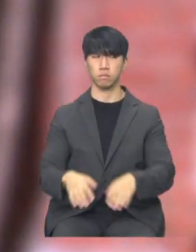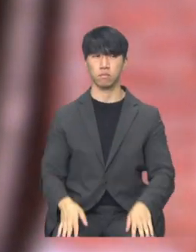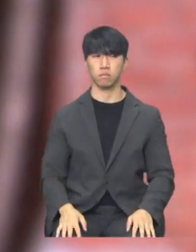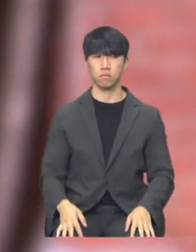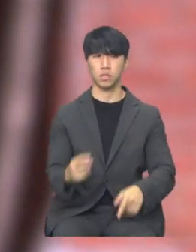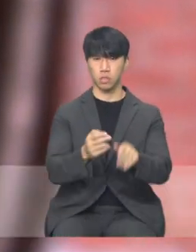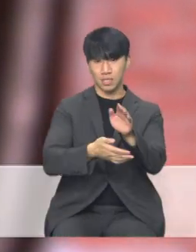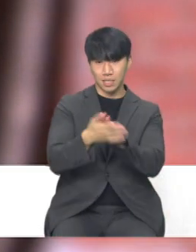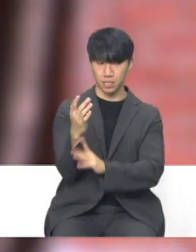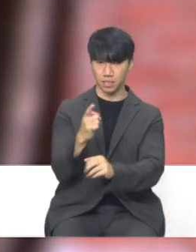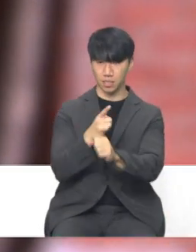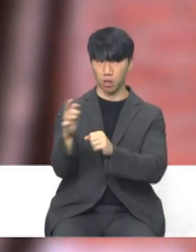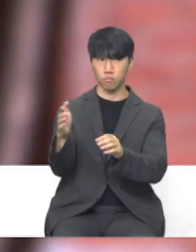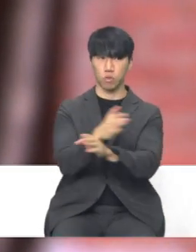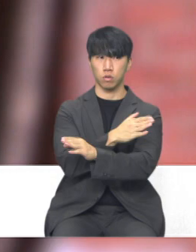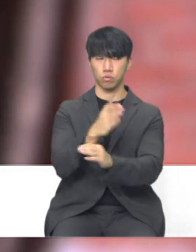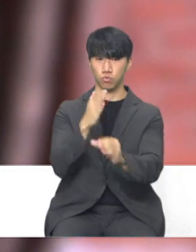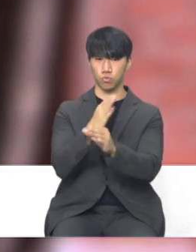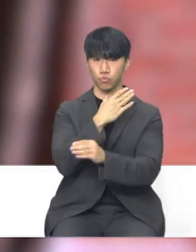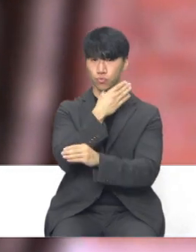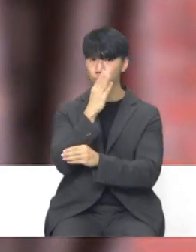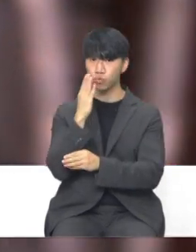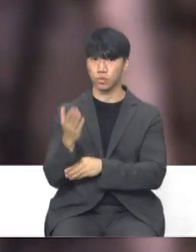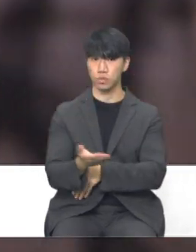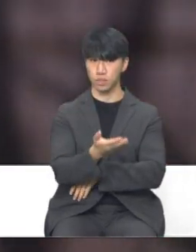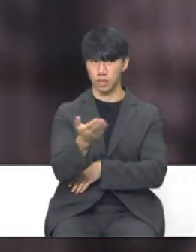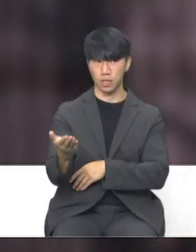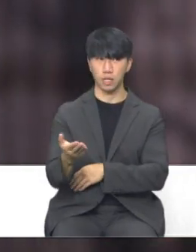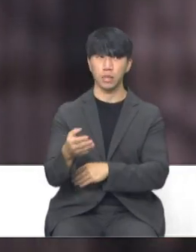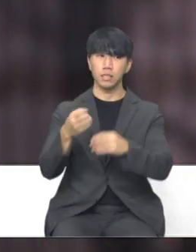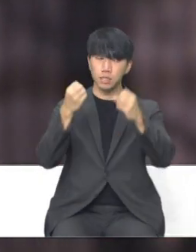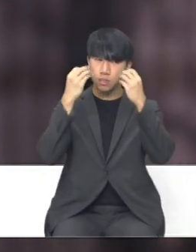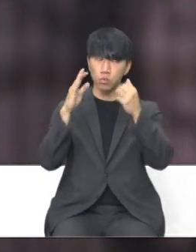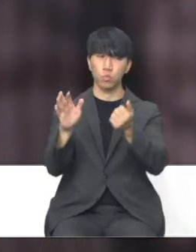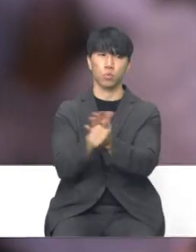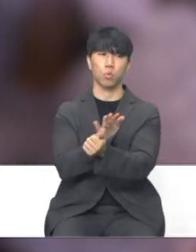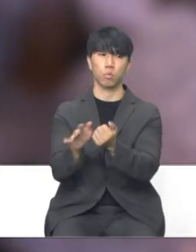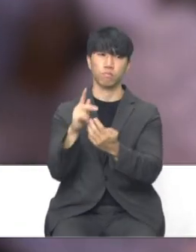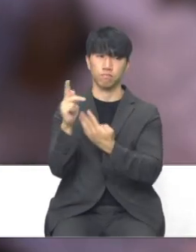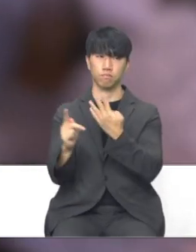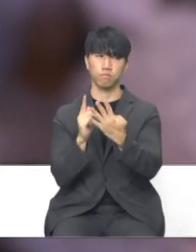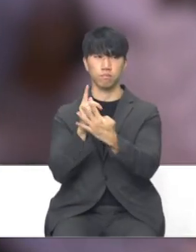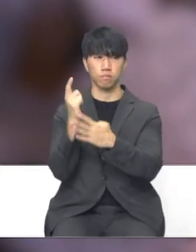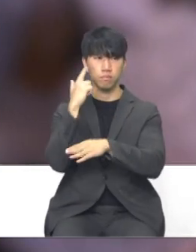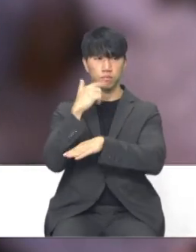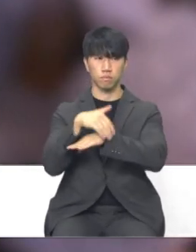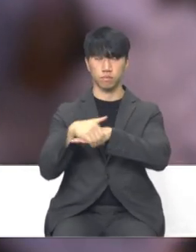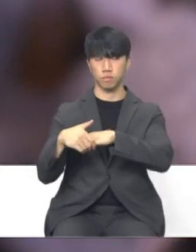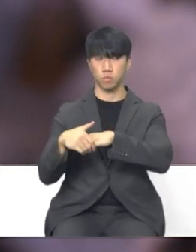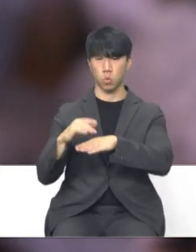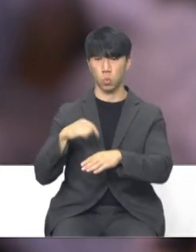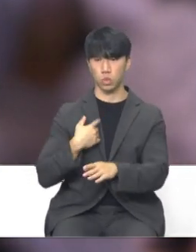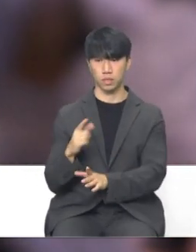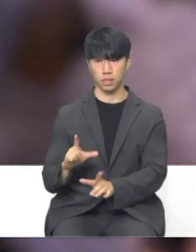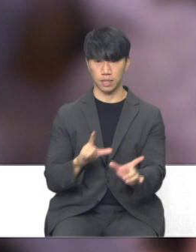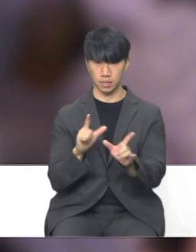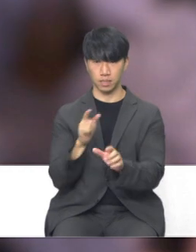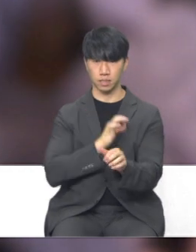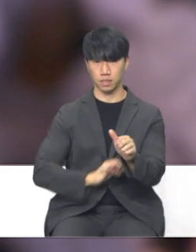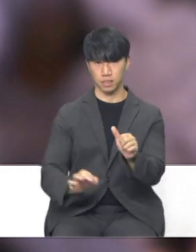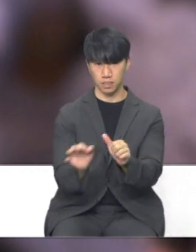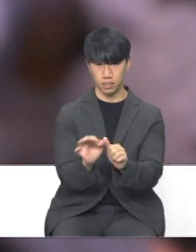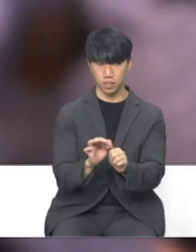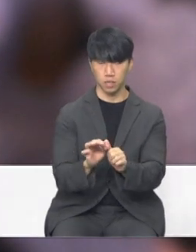또 내년부터 중장년 남성을 대상으로 한 새로운 돌봄 서비스를 추진합니다. 홀로 지내는